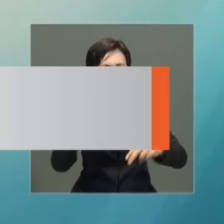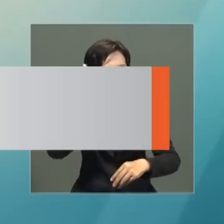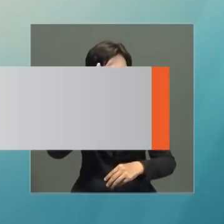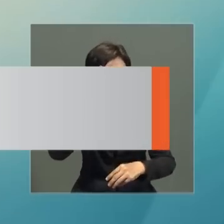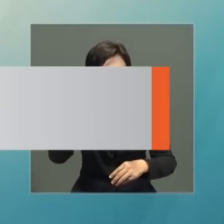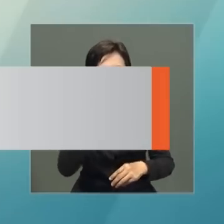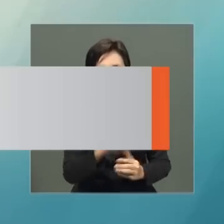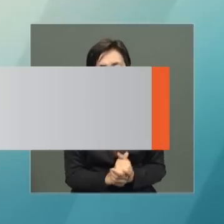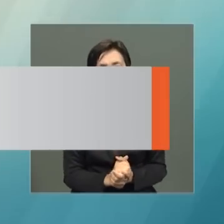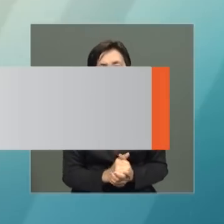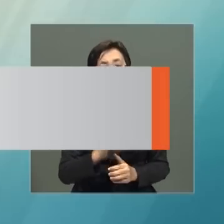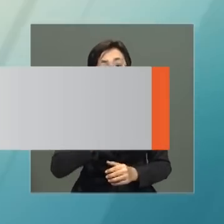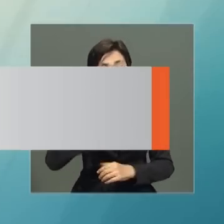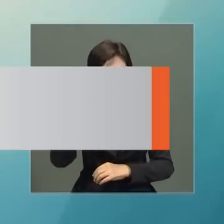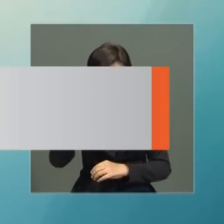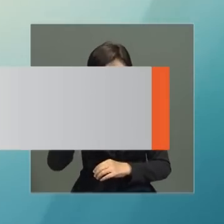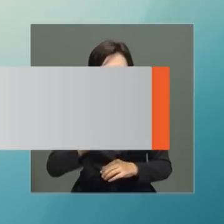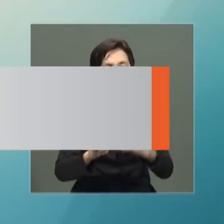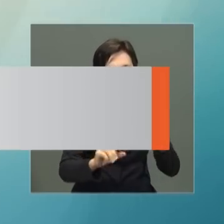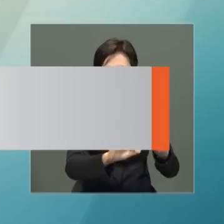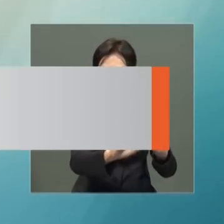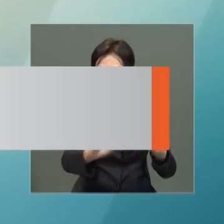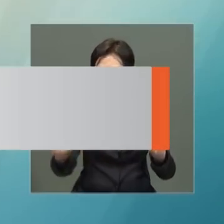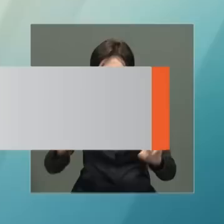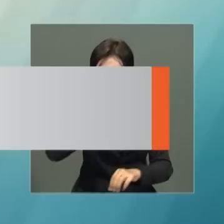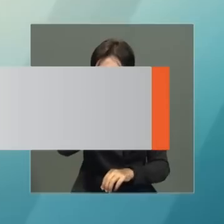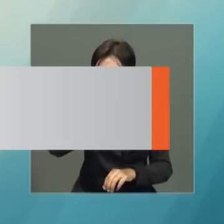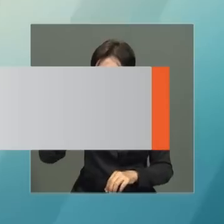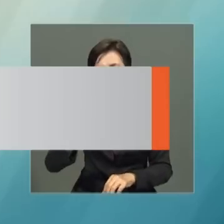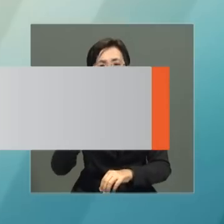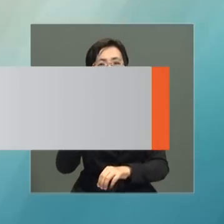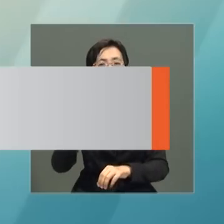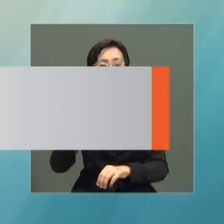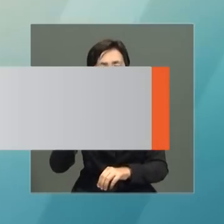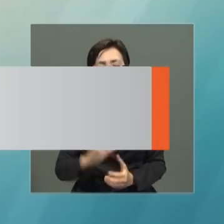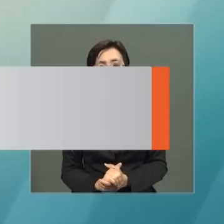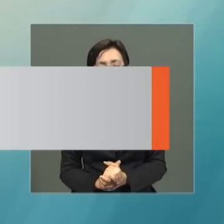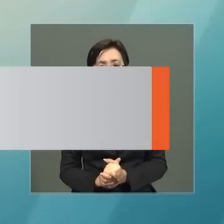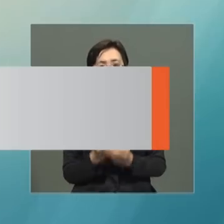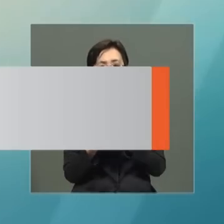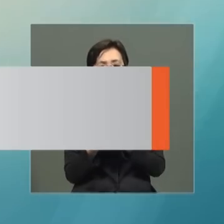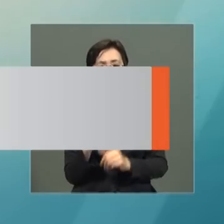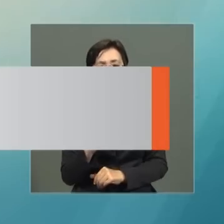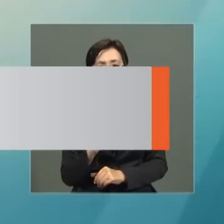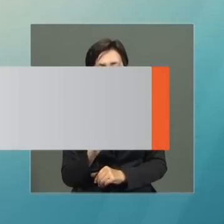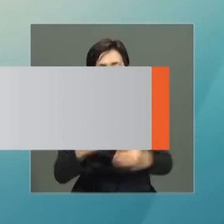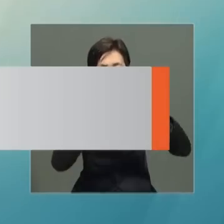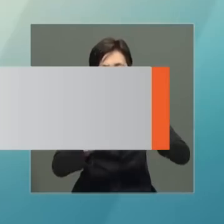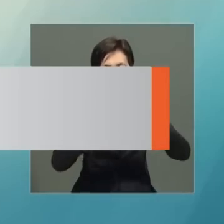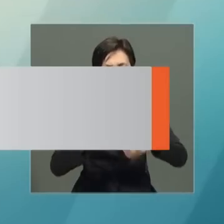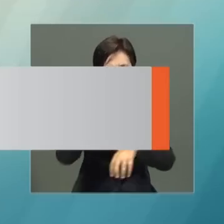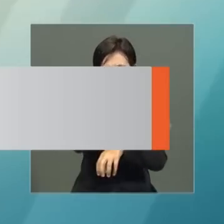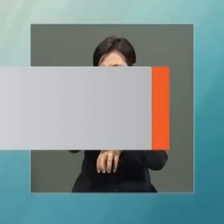ได้600โรงงานเยอะนะครับแต่ตัวเลขของจำนวนโรงงานที่อยู่